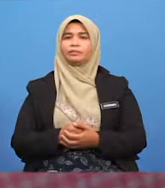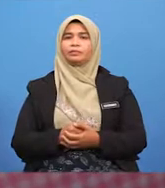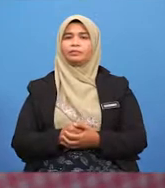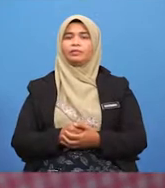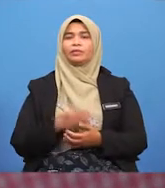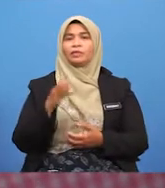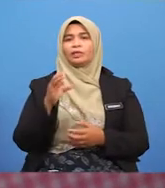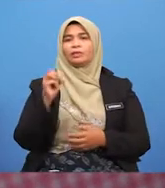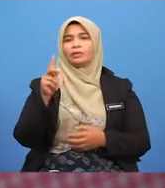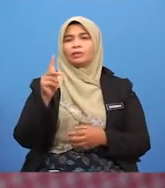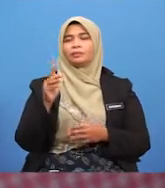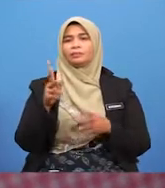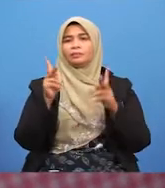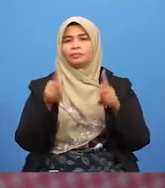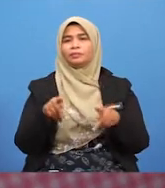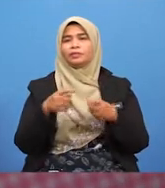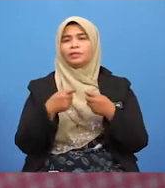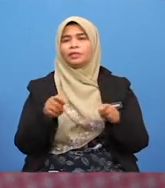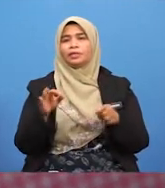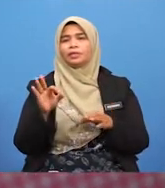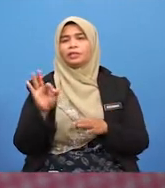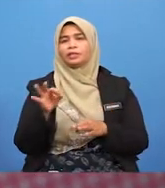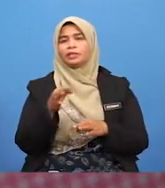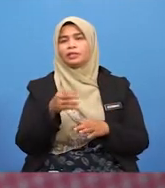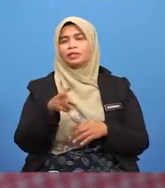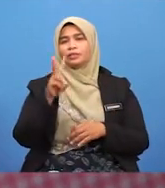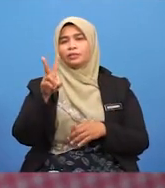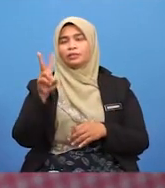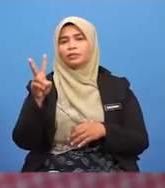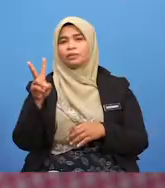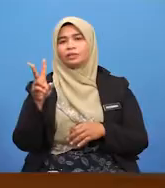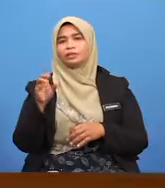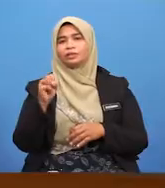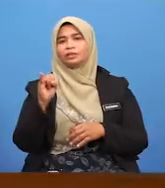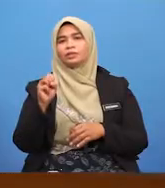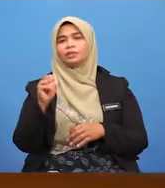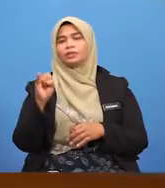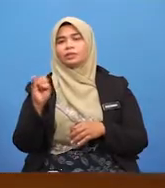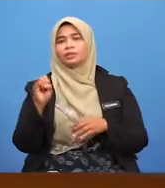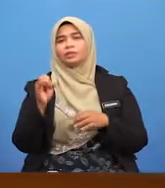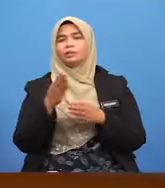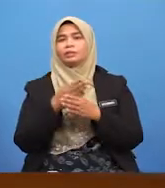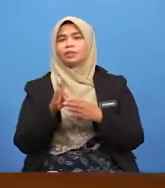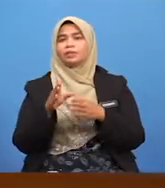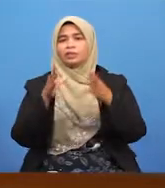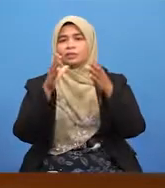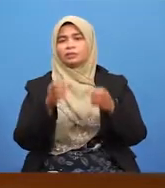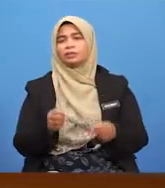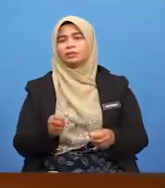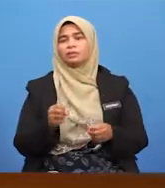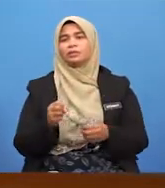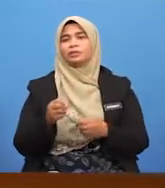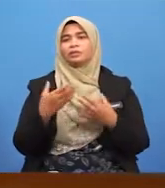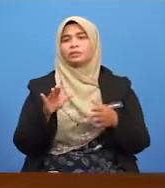k&q Plaza setelah menjahit kedua belah Sisi bahagian seluas